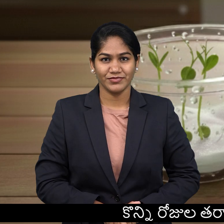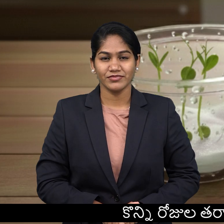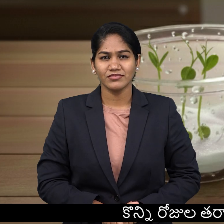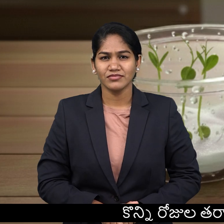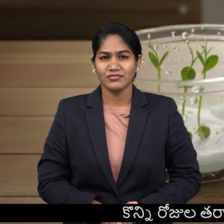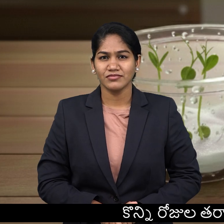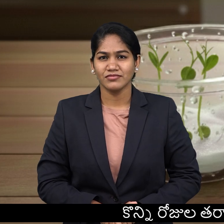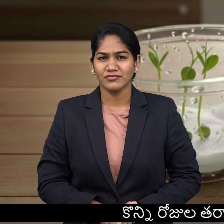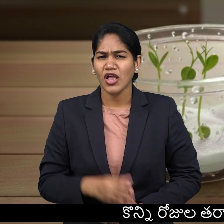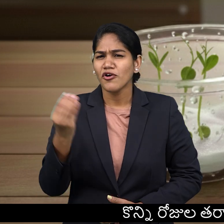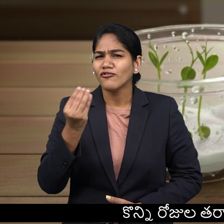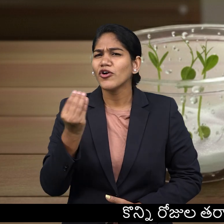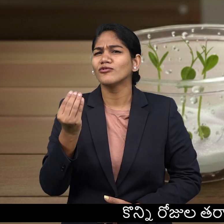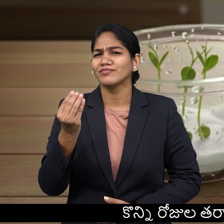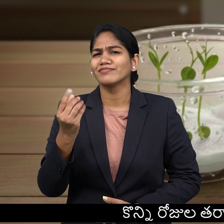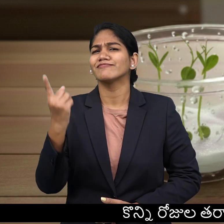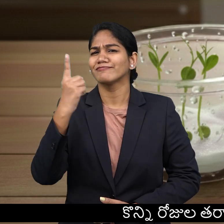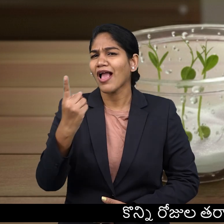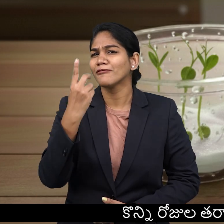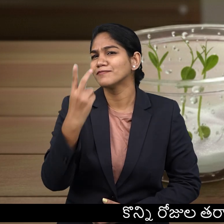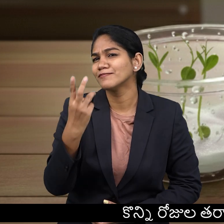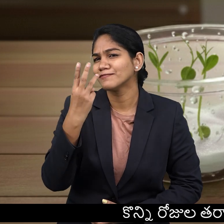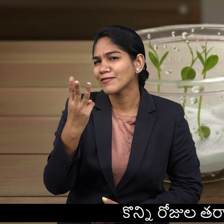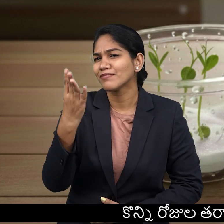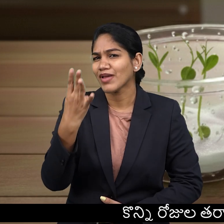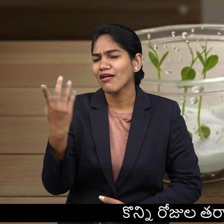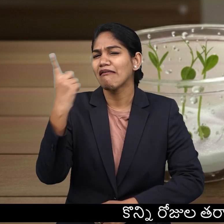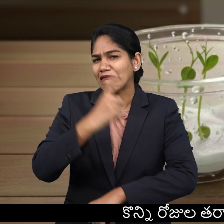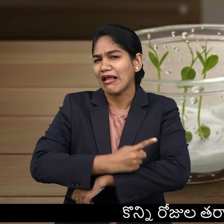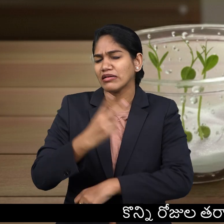కొన్ని రోజుల తర్వాత మీరు ఏమి గమనించారు?